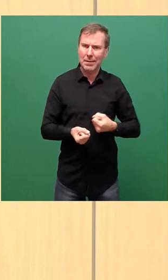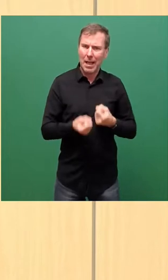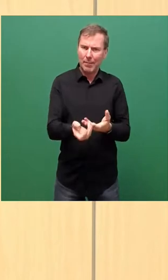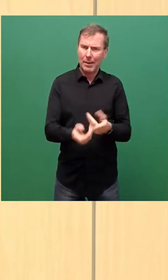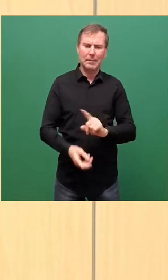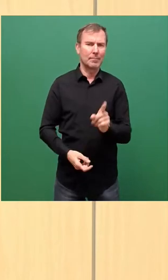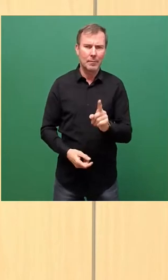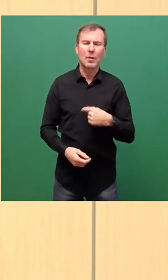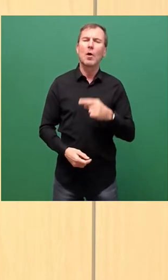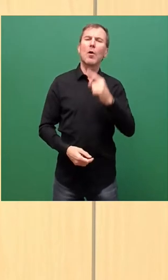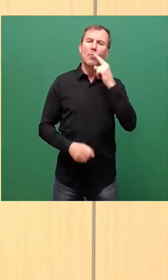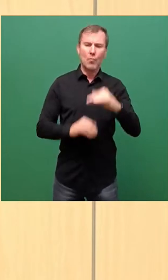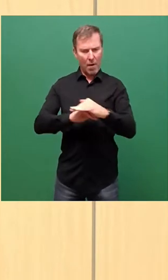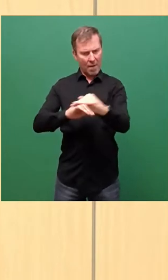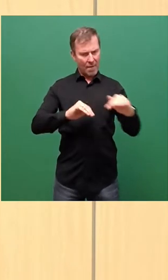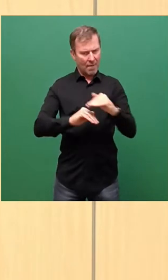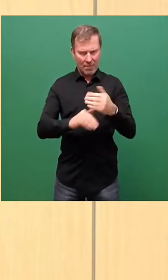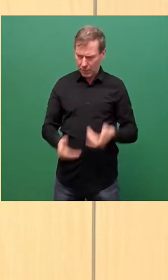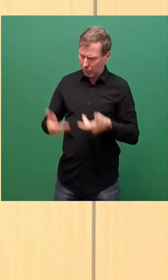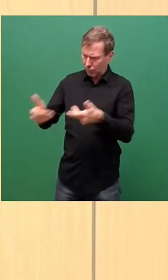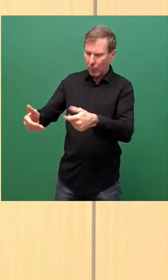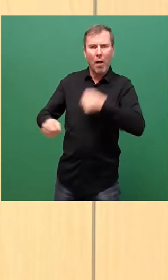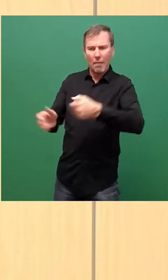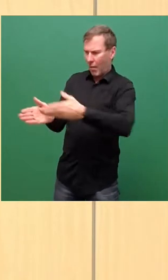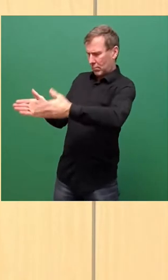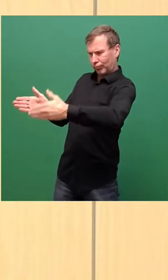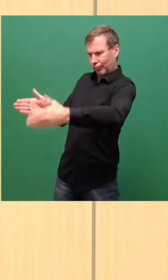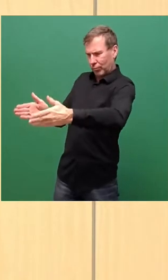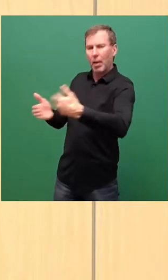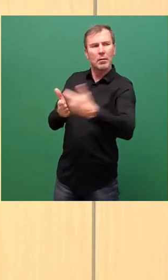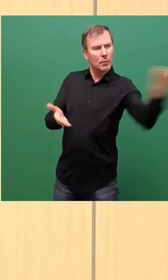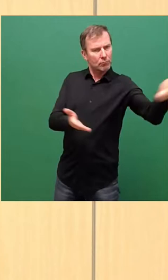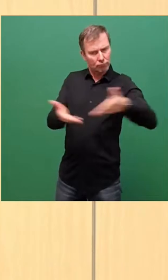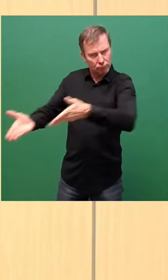die Flächen zur Verfügung, um diese sogenannte